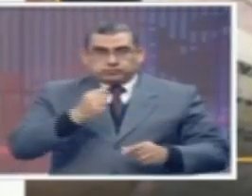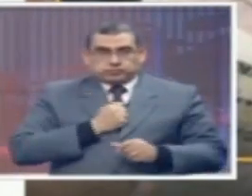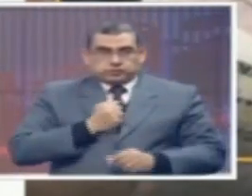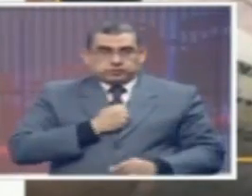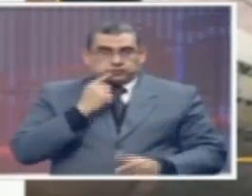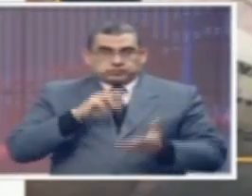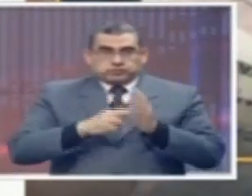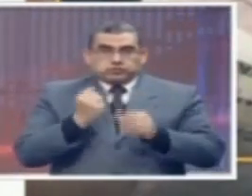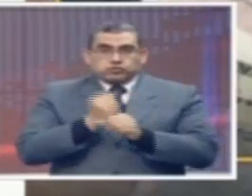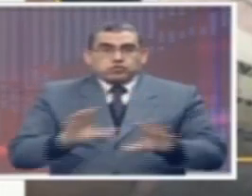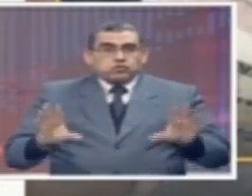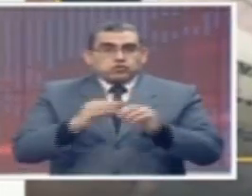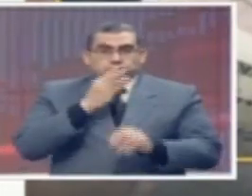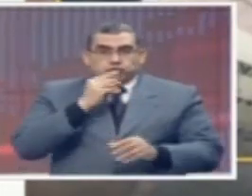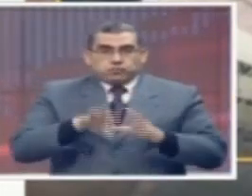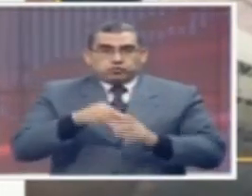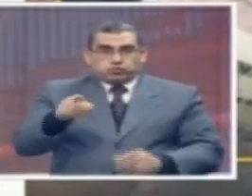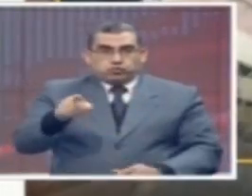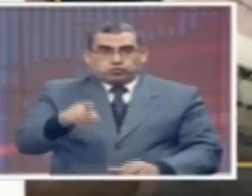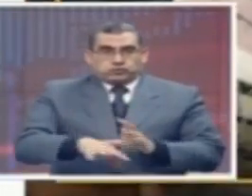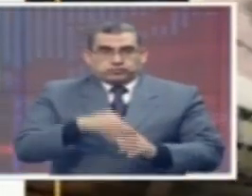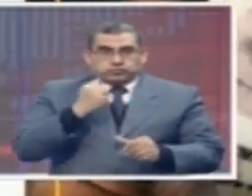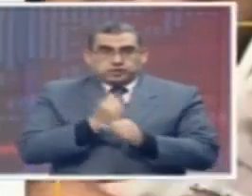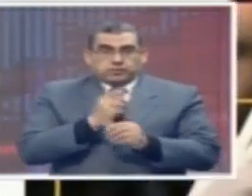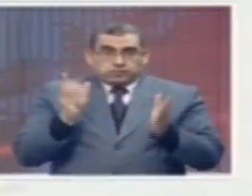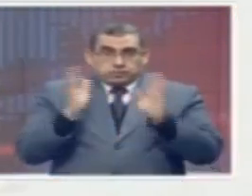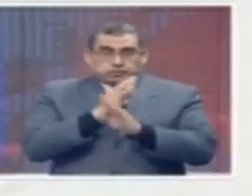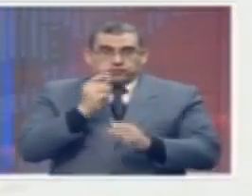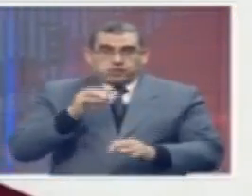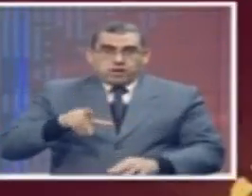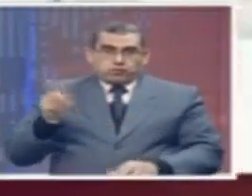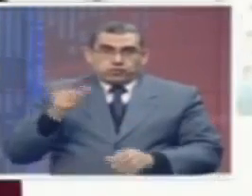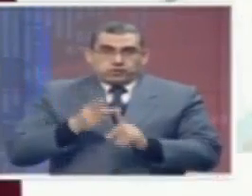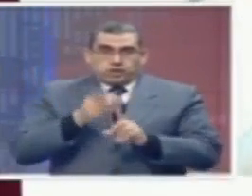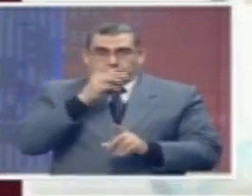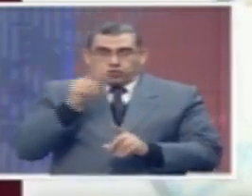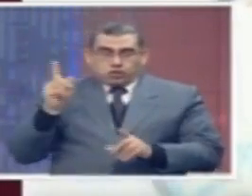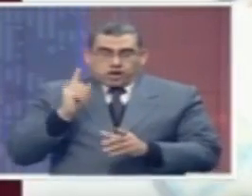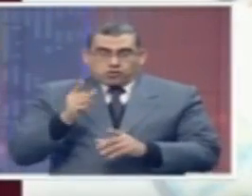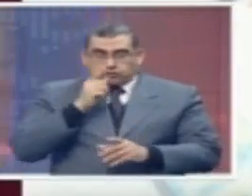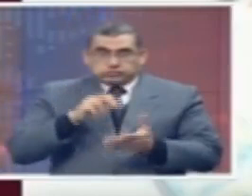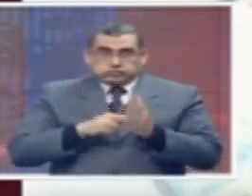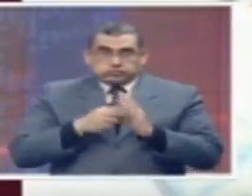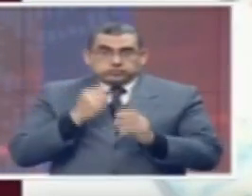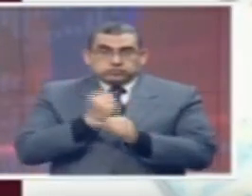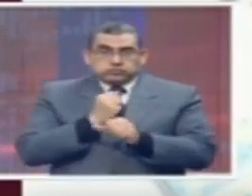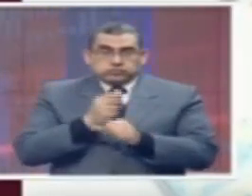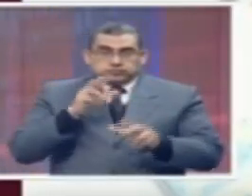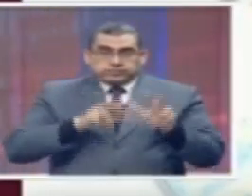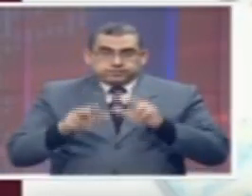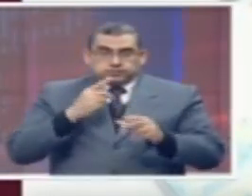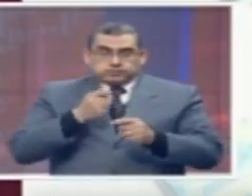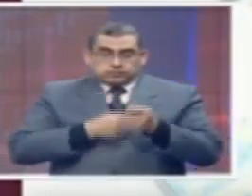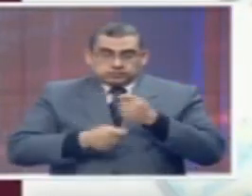وكأنها ناتجة عن كيانات مشروعة خلافا للحقيقة. وفي مجال التصدي لجرائم تزييف العملات